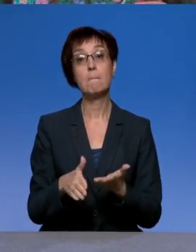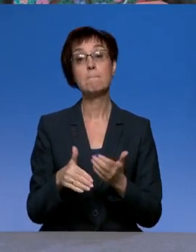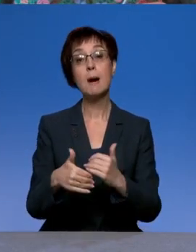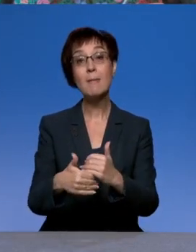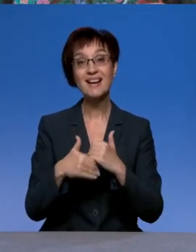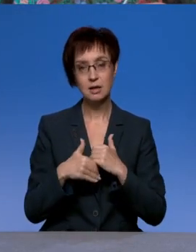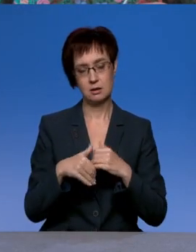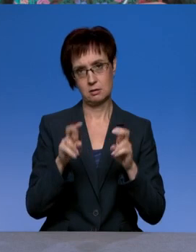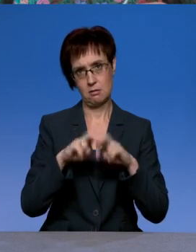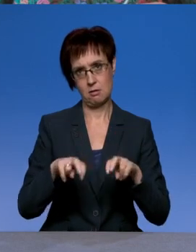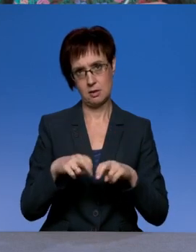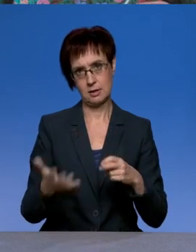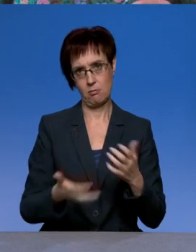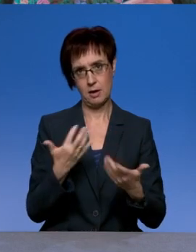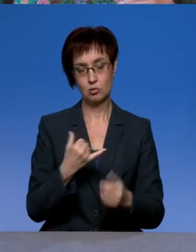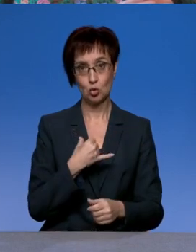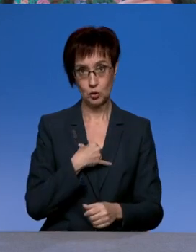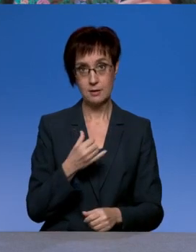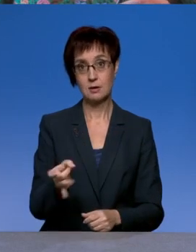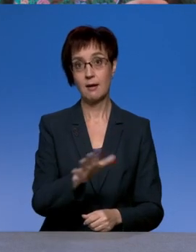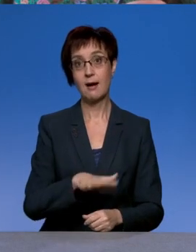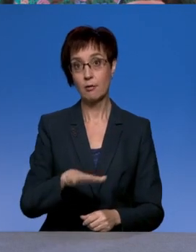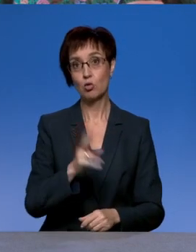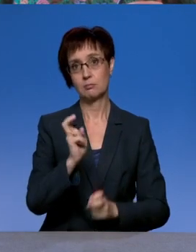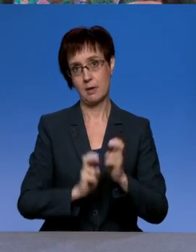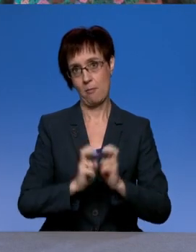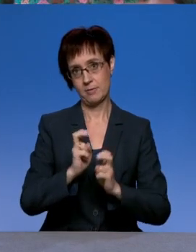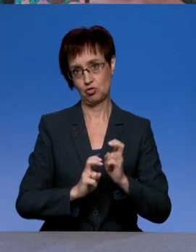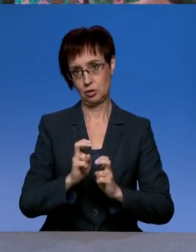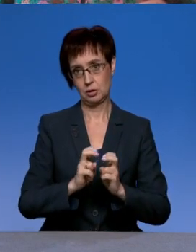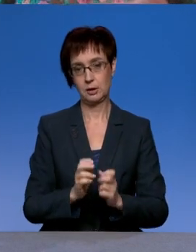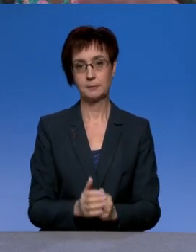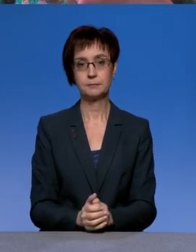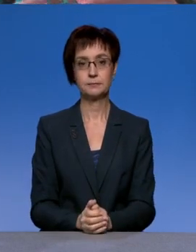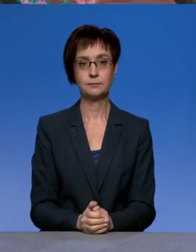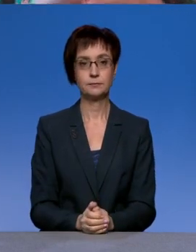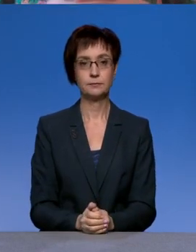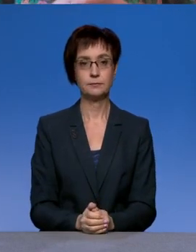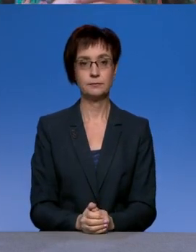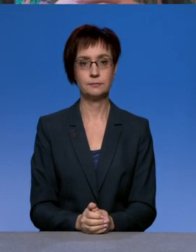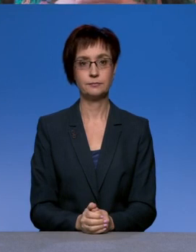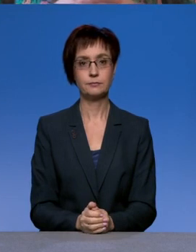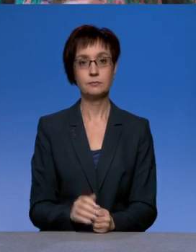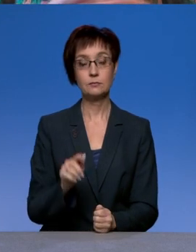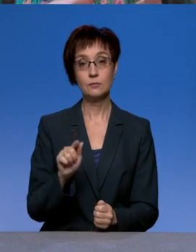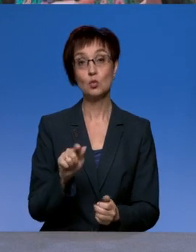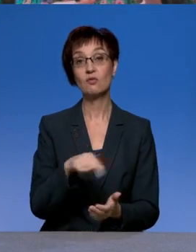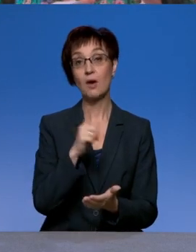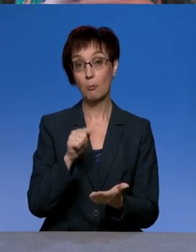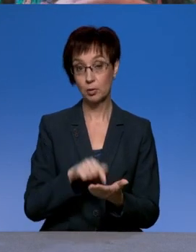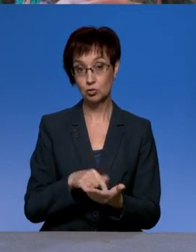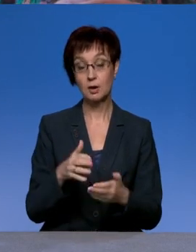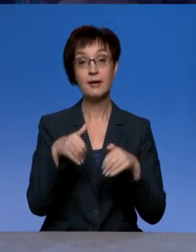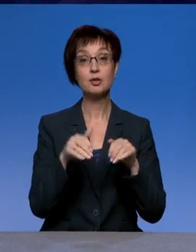Мы промышленный район, промышленный. Спасибо большое. Состоялось, да. Здесь вопрос, состоялось ли решение суда